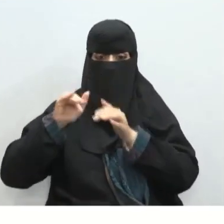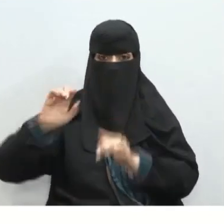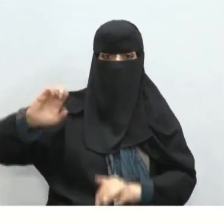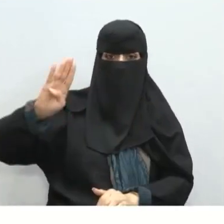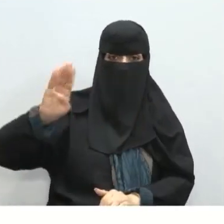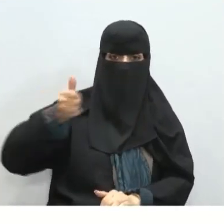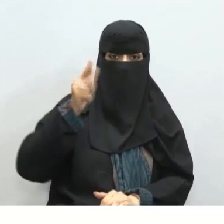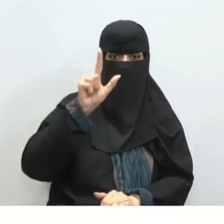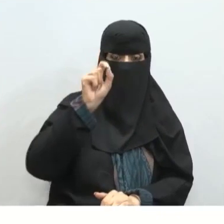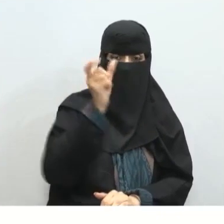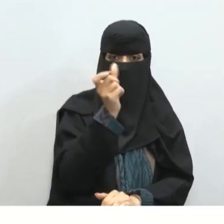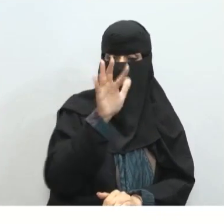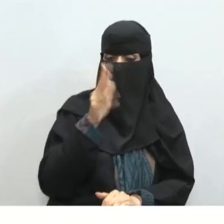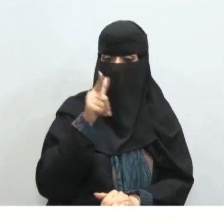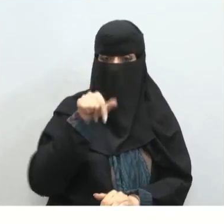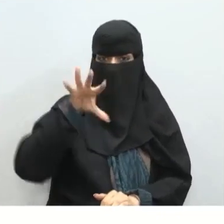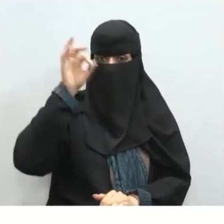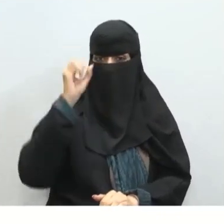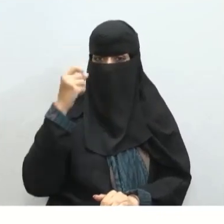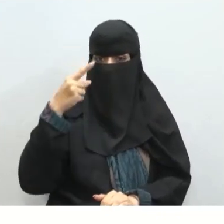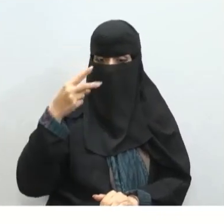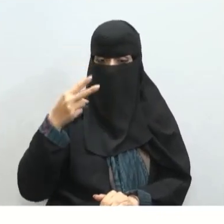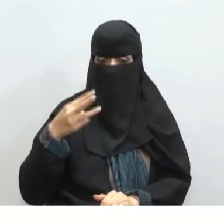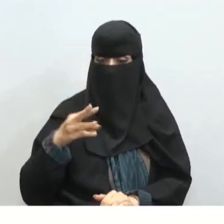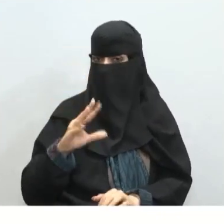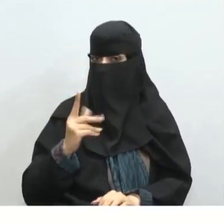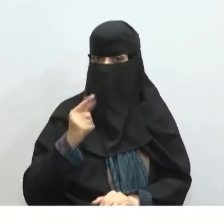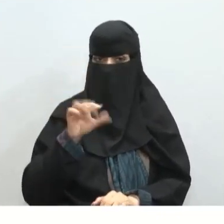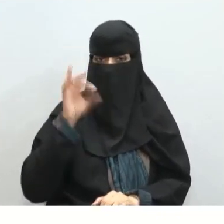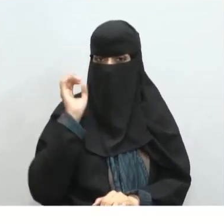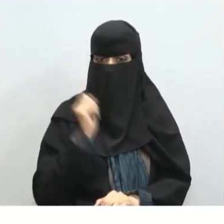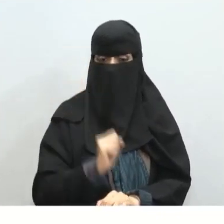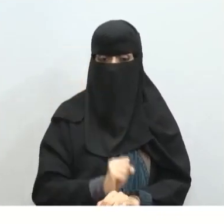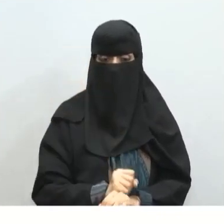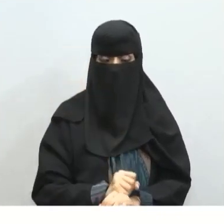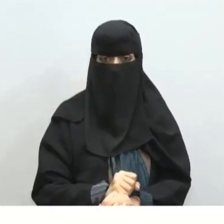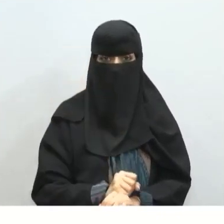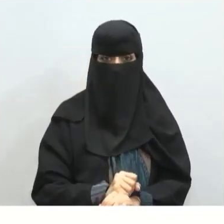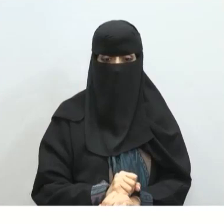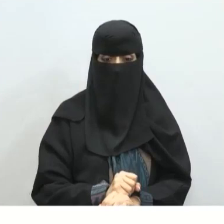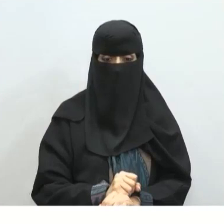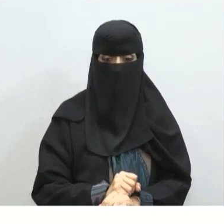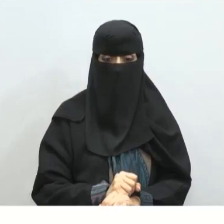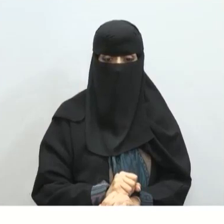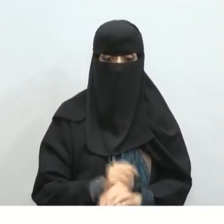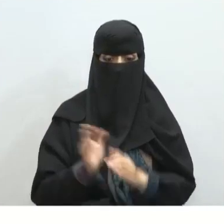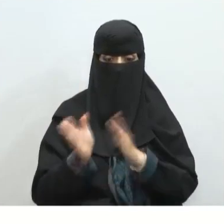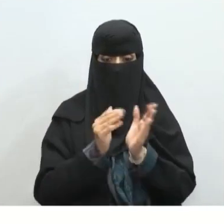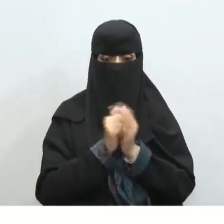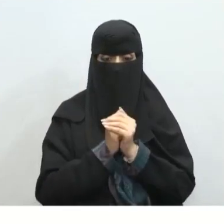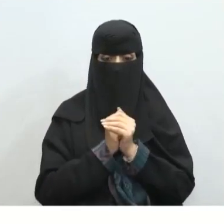تكوين جزيئات الاي تي بي تكوين السكريات السداسيه الربون تحرير غاز الاكسجين نقل الالكترونات بواسطه الناد